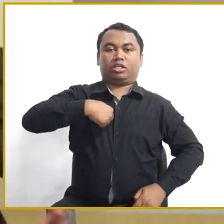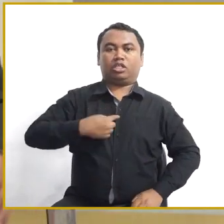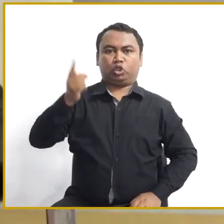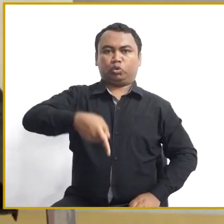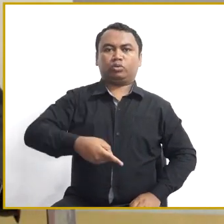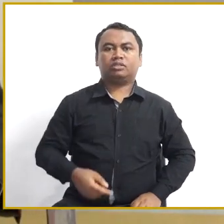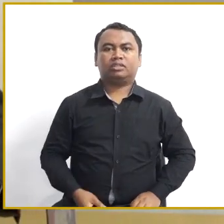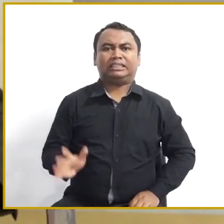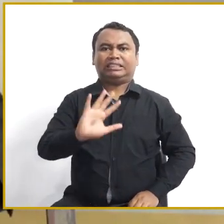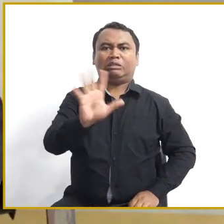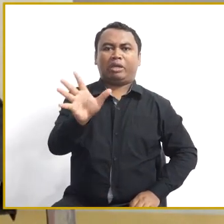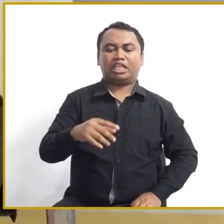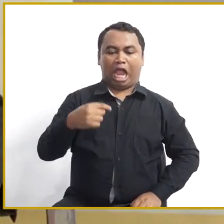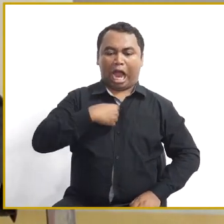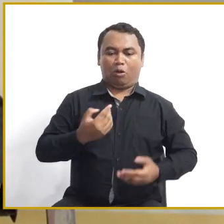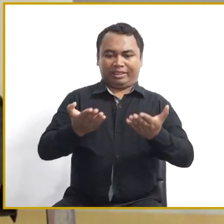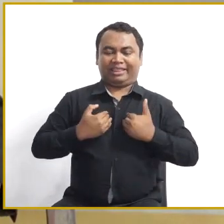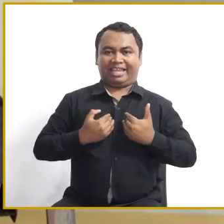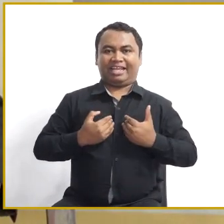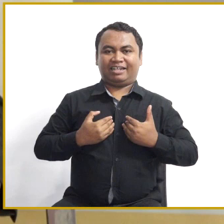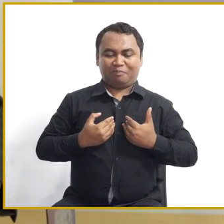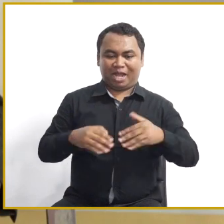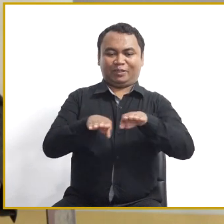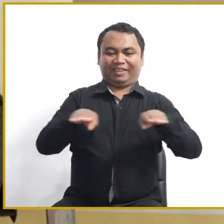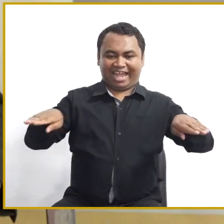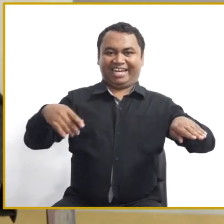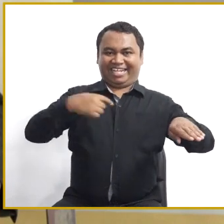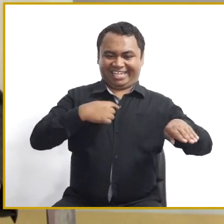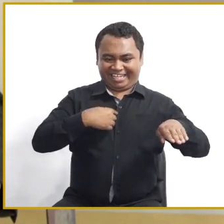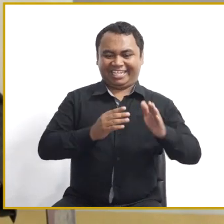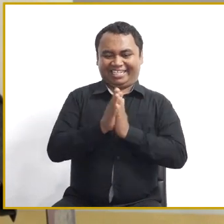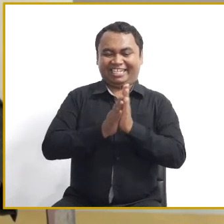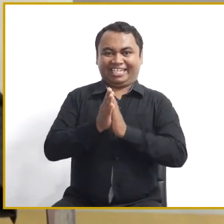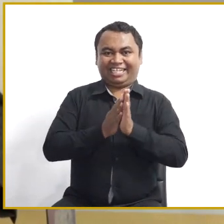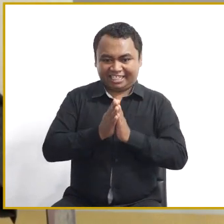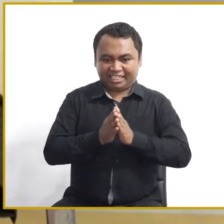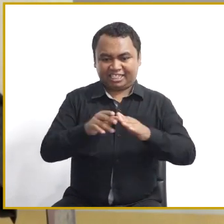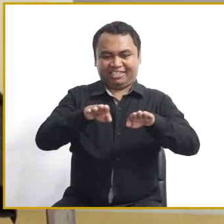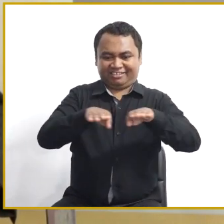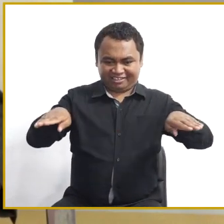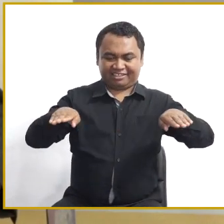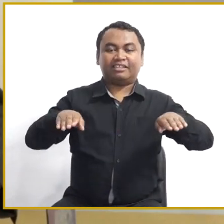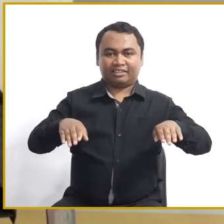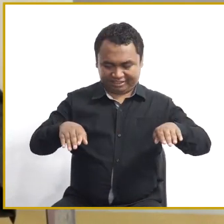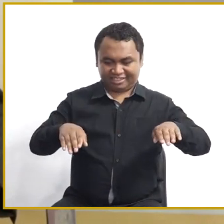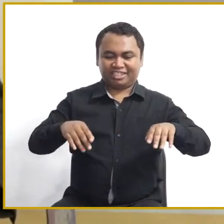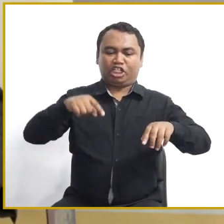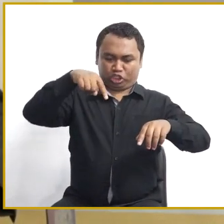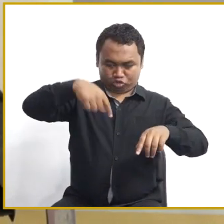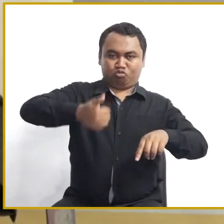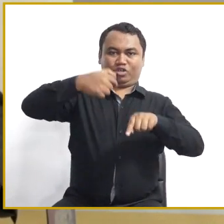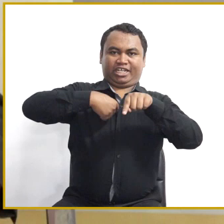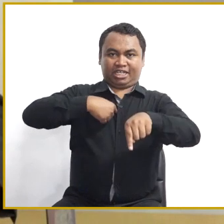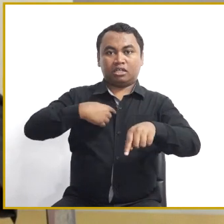Fa tsy hoe ianao na azo permis avy any ministera minina dia tonga eto Soamamanina ianao dia ianao no milaza hoe anao